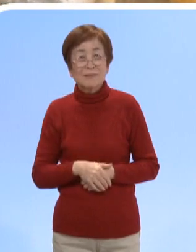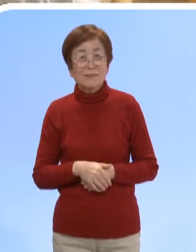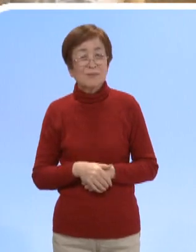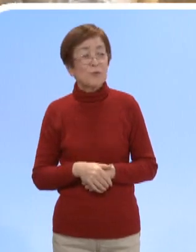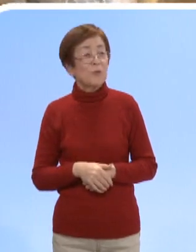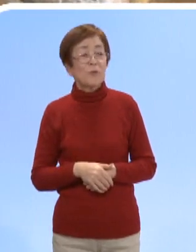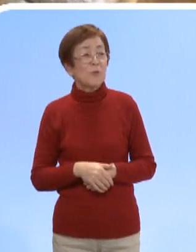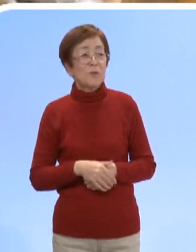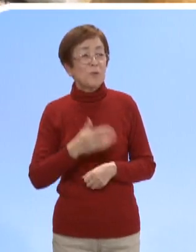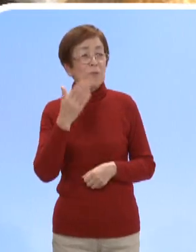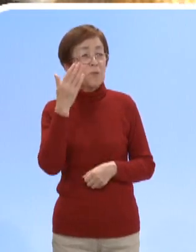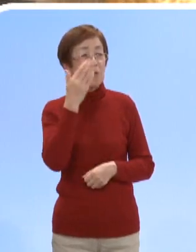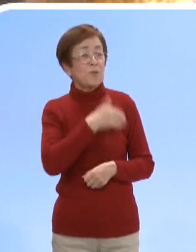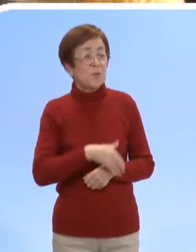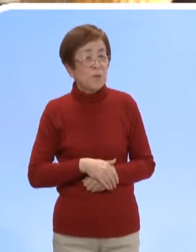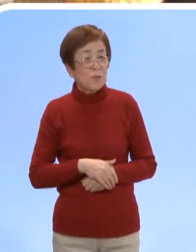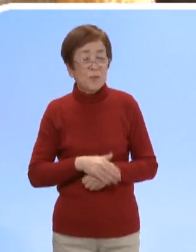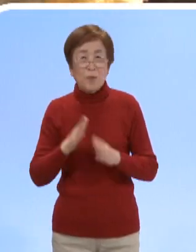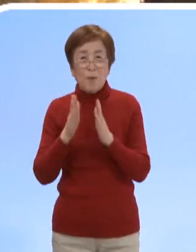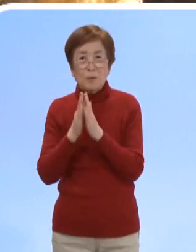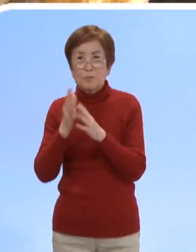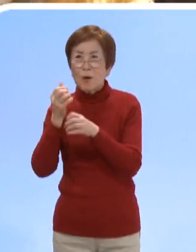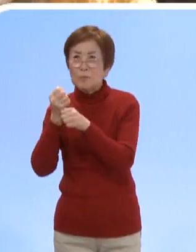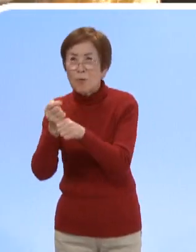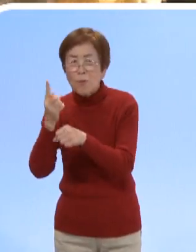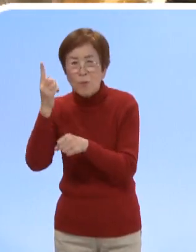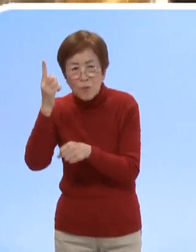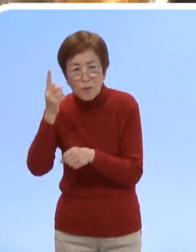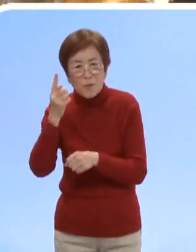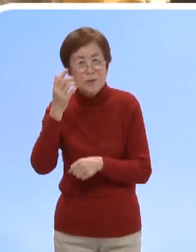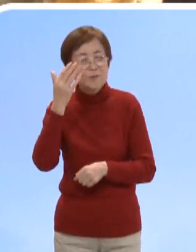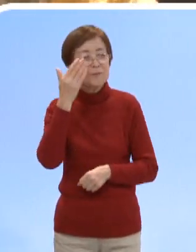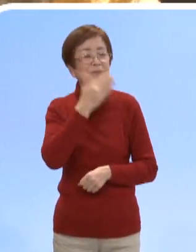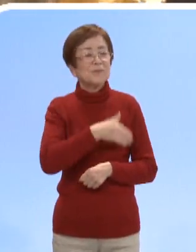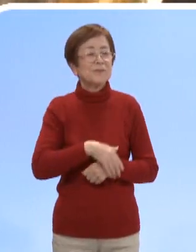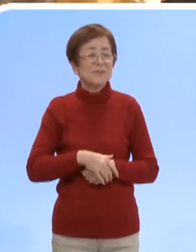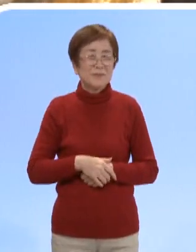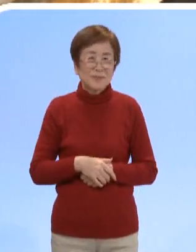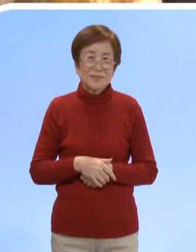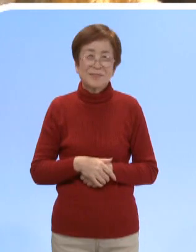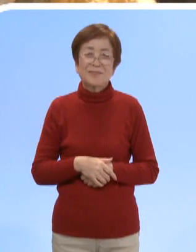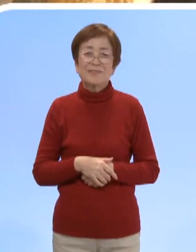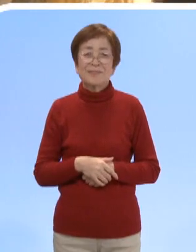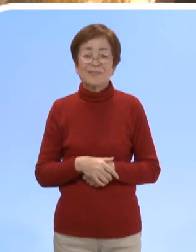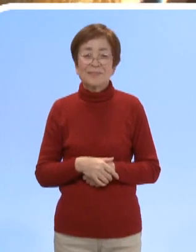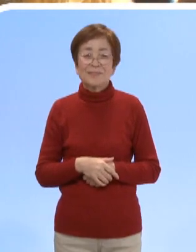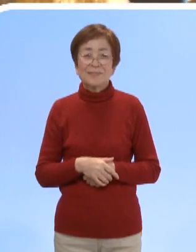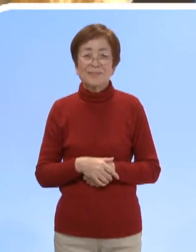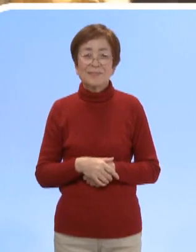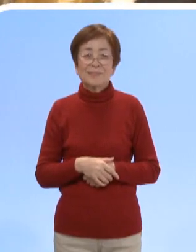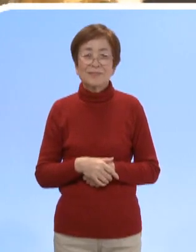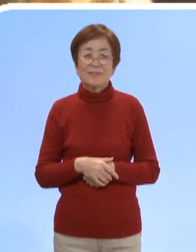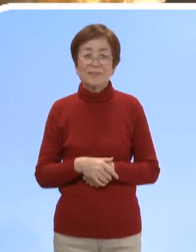すごい、 はい、神のみぞ知るようなものが焼ける。 面白いな。 すごく深いですね。